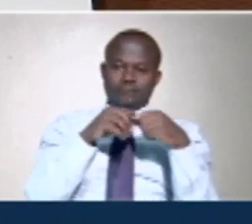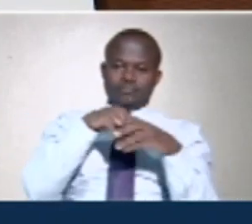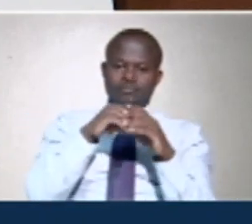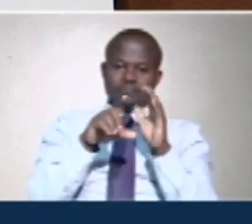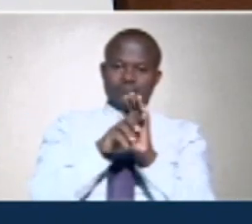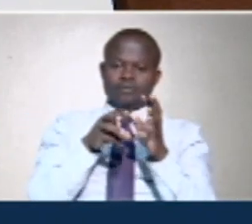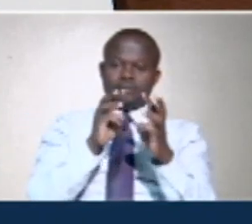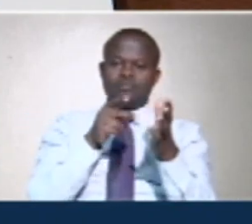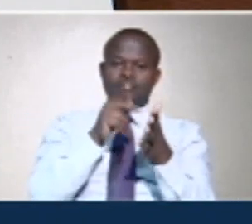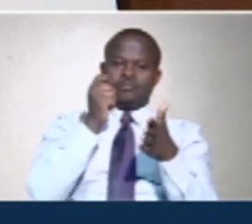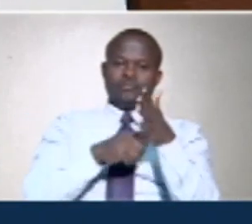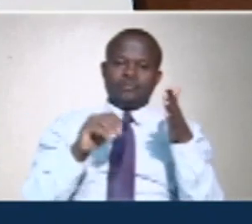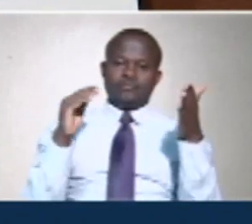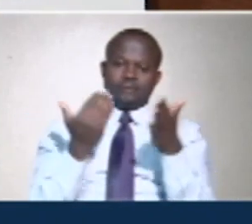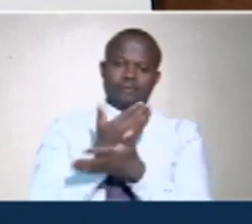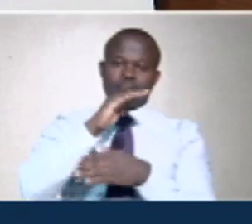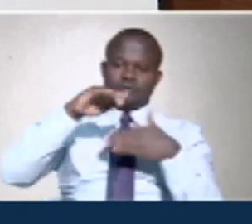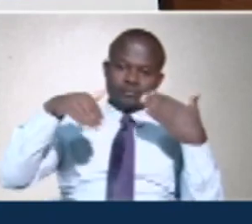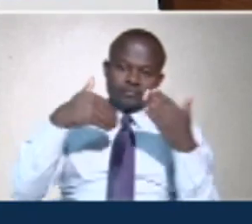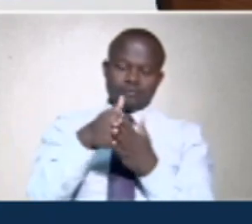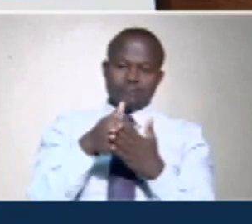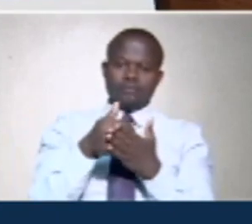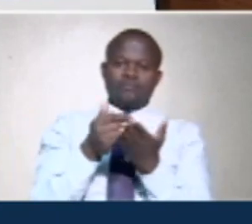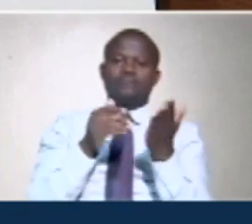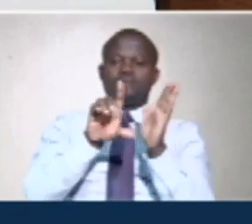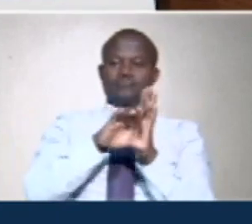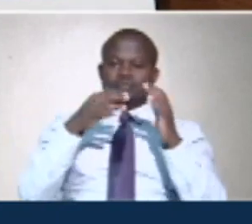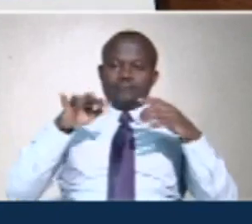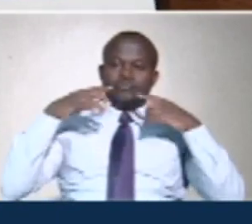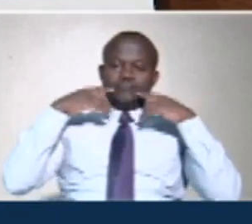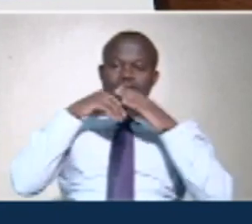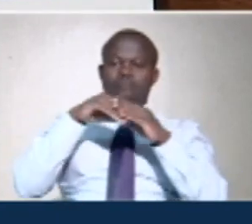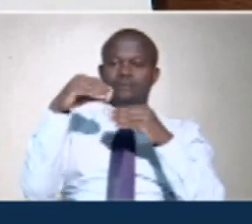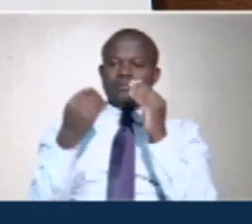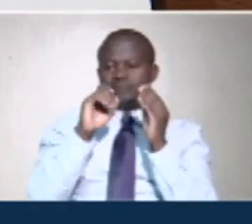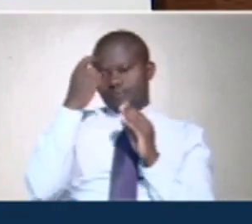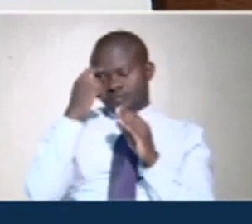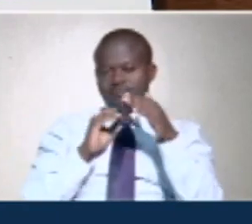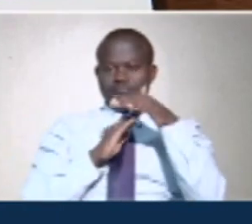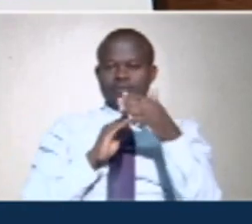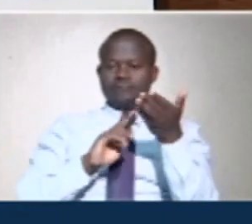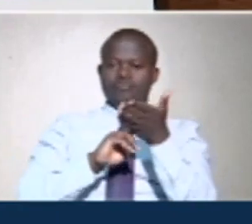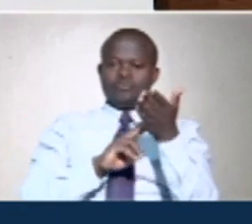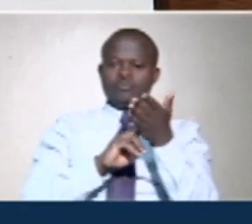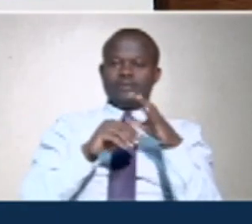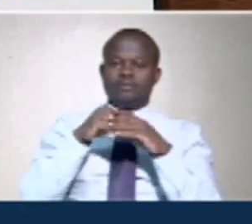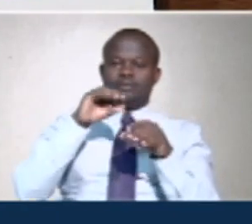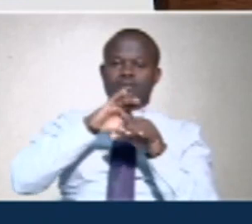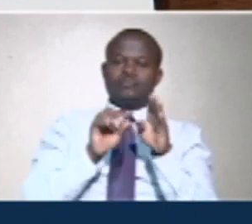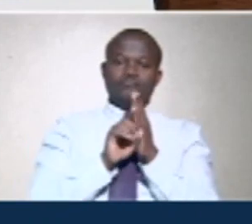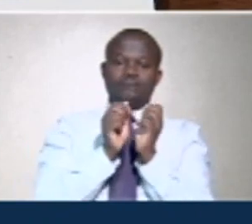uburyo bw'isoresha rishya zose zatowe itegeko nini mara gusohoka mu igazeti ya leta rizasimbura ryakoreshwaga ryatowe